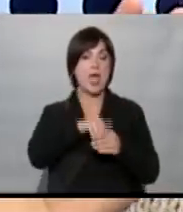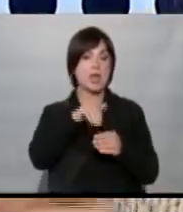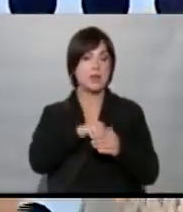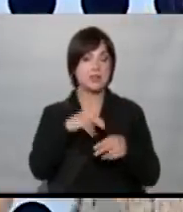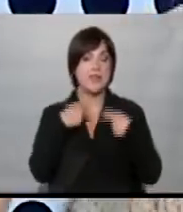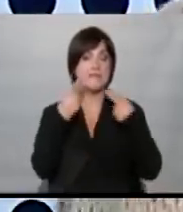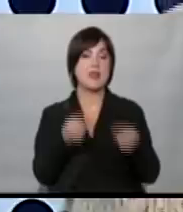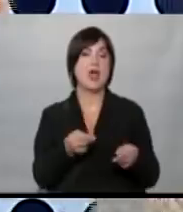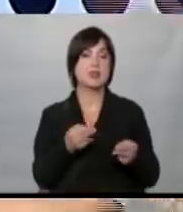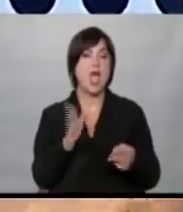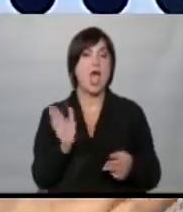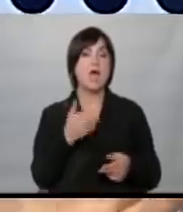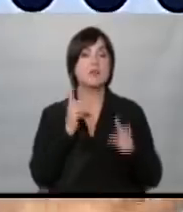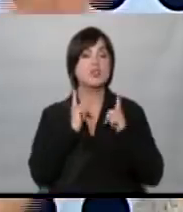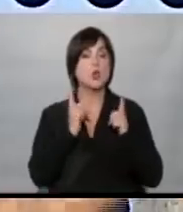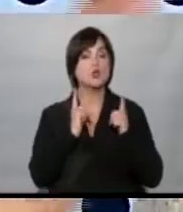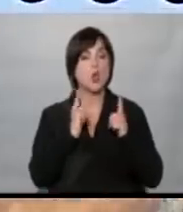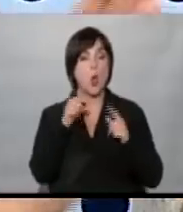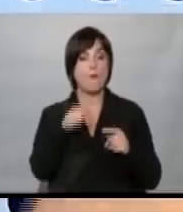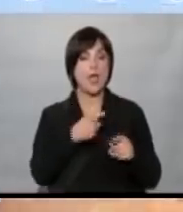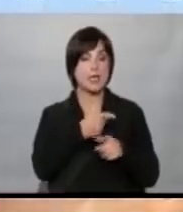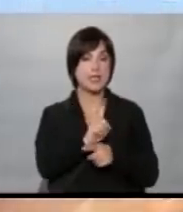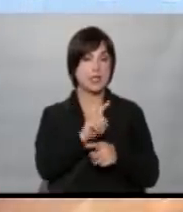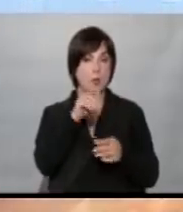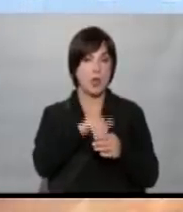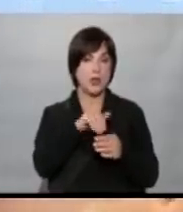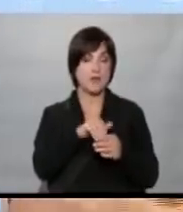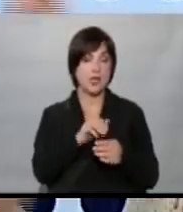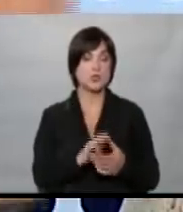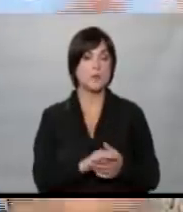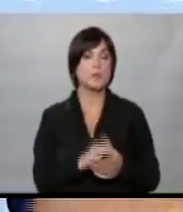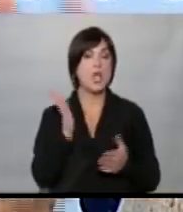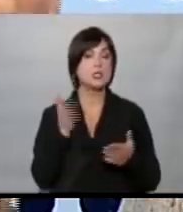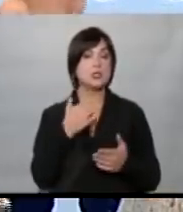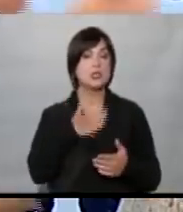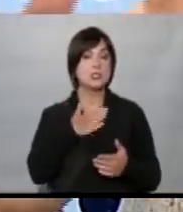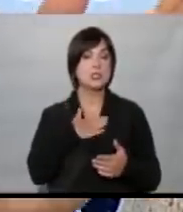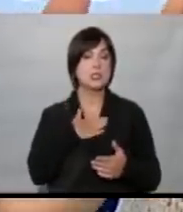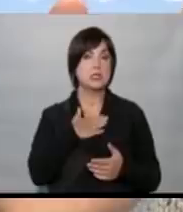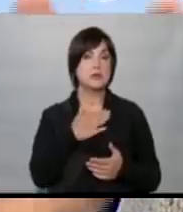да се вратиме. Ако се очекуваше овој резултат од референдумот, затоа што ние сме